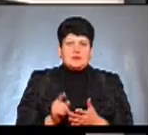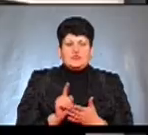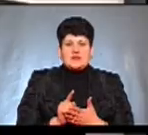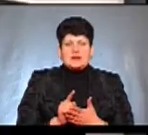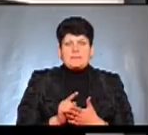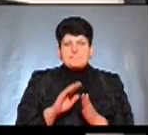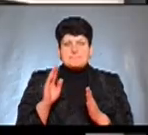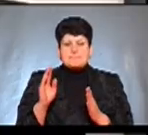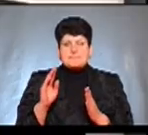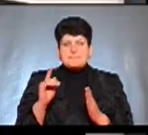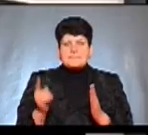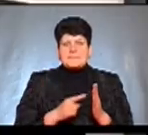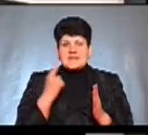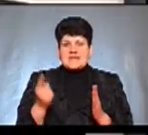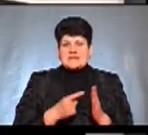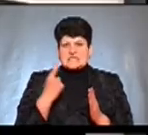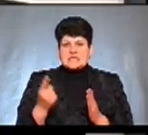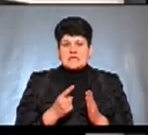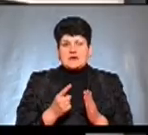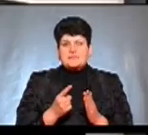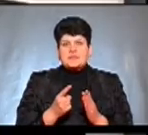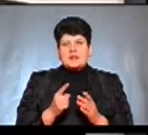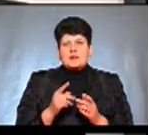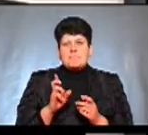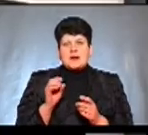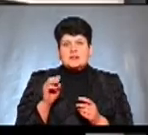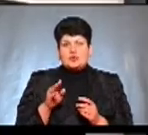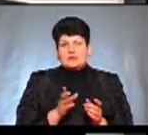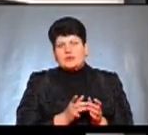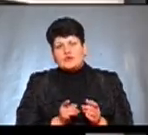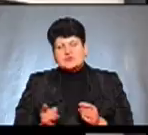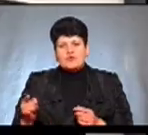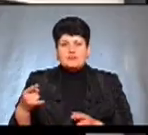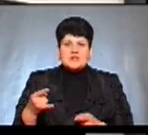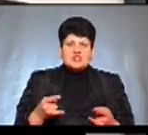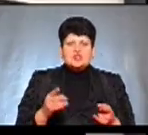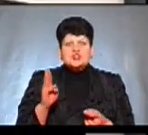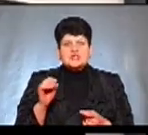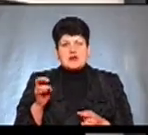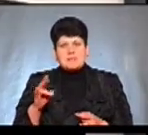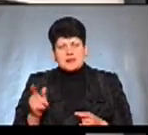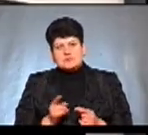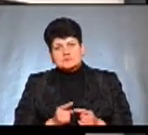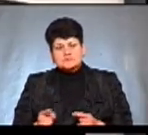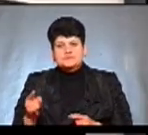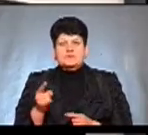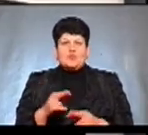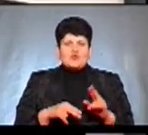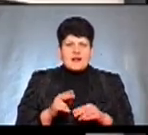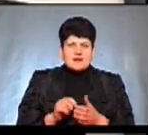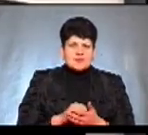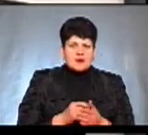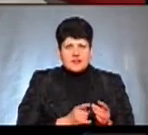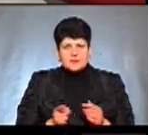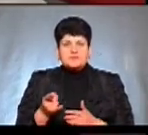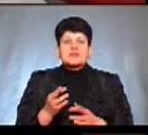для розвозки бетону їхати в об'їзд, перевозка щебня, перевозка якихось там матеріалів будівельних. Розумієте? Це